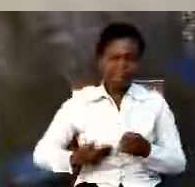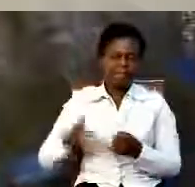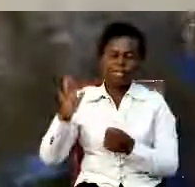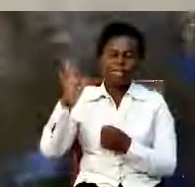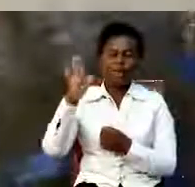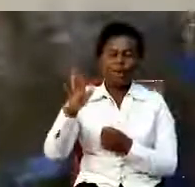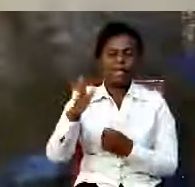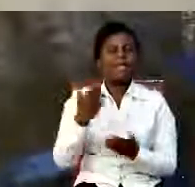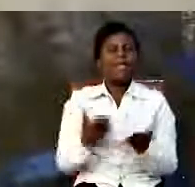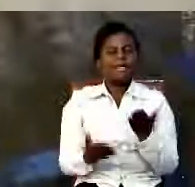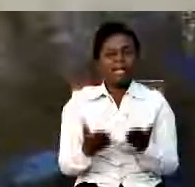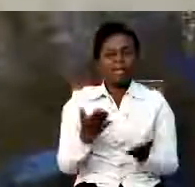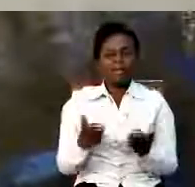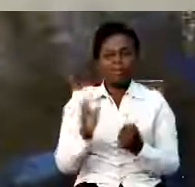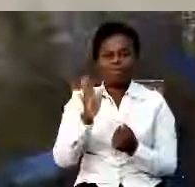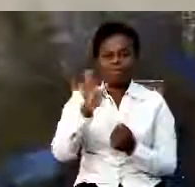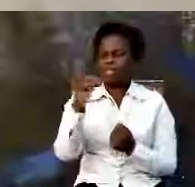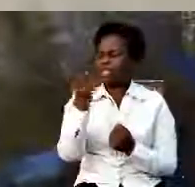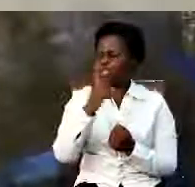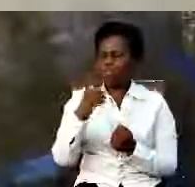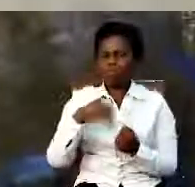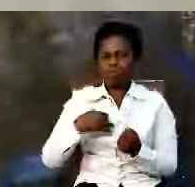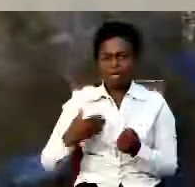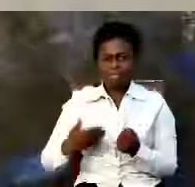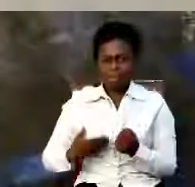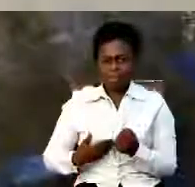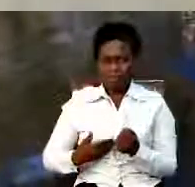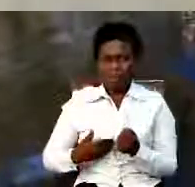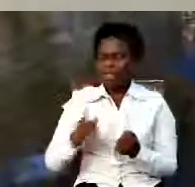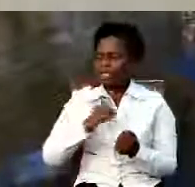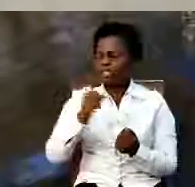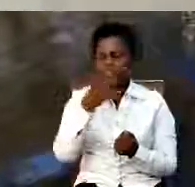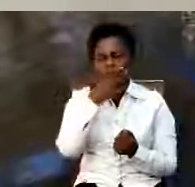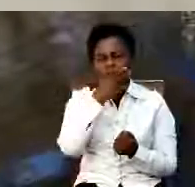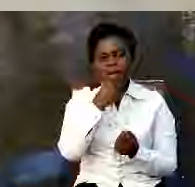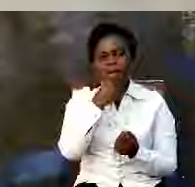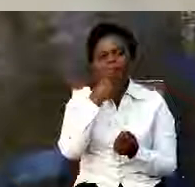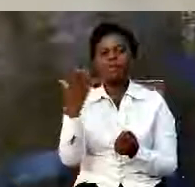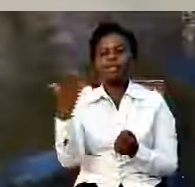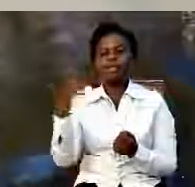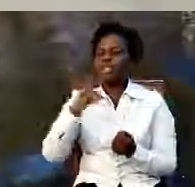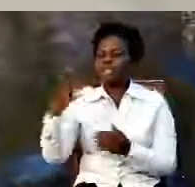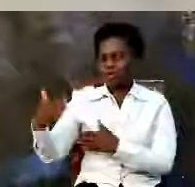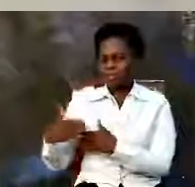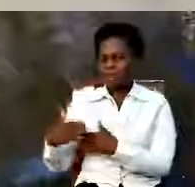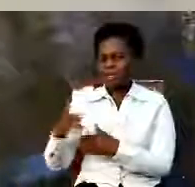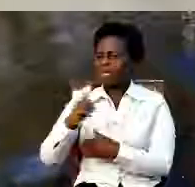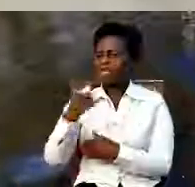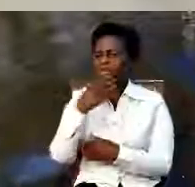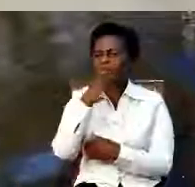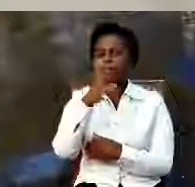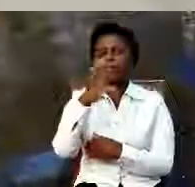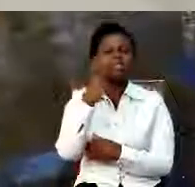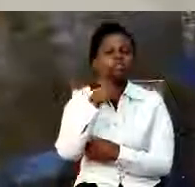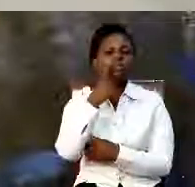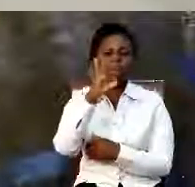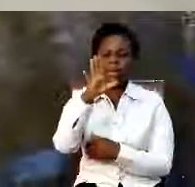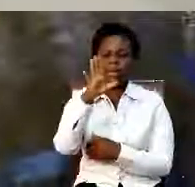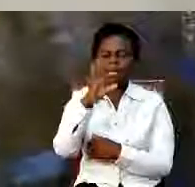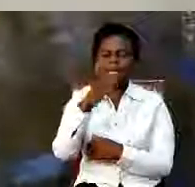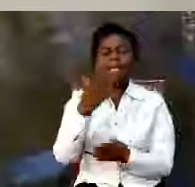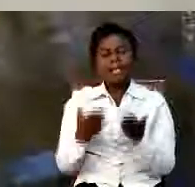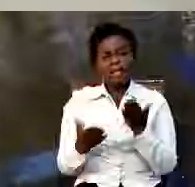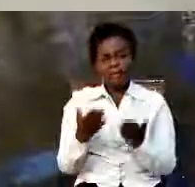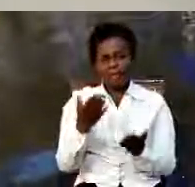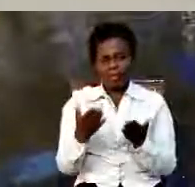na kipimo chake sio mwanamke, sio mwanamume mwingine, sio majirani, sio baba yake, sio mama yake. Kipimo